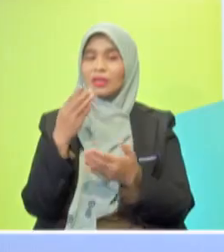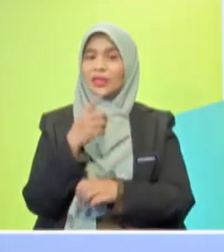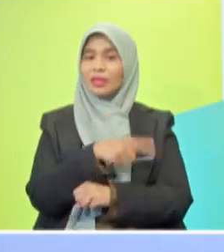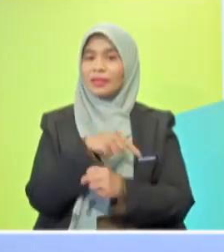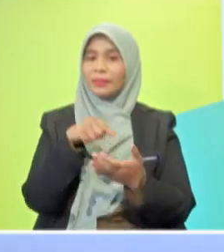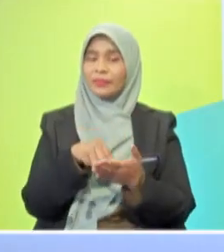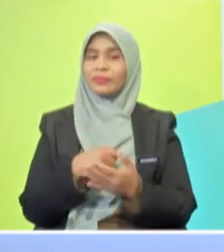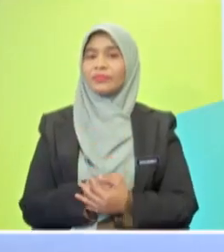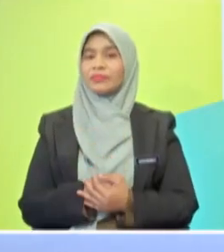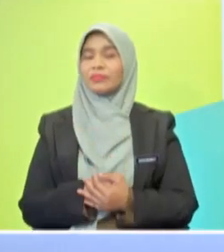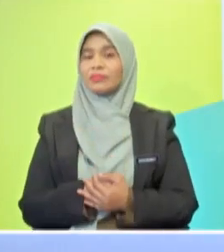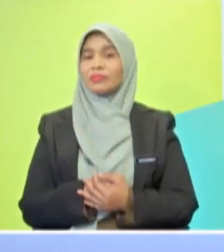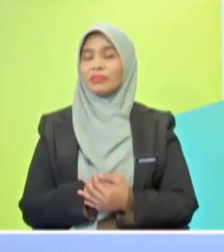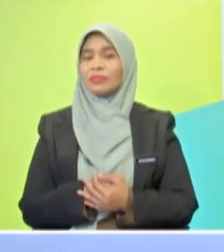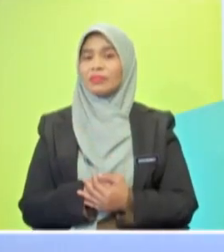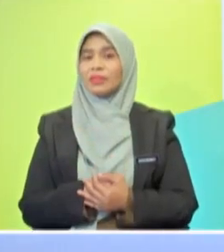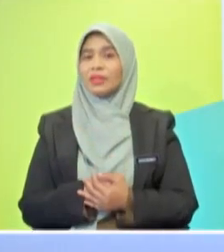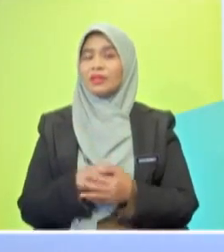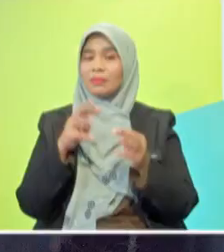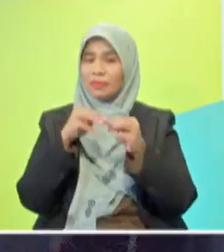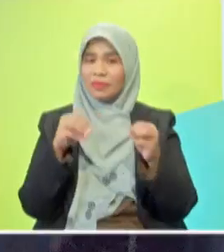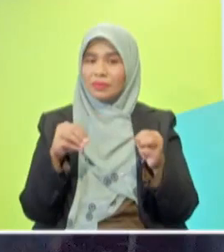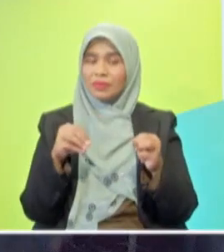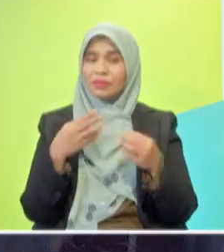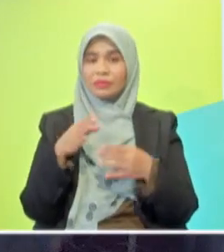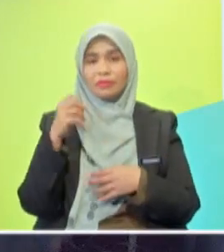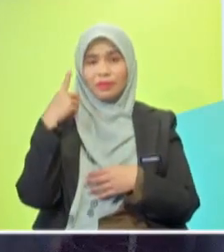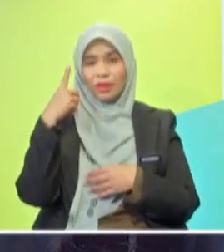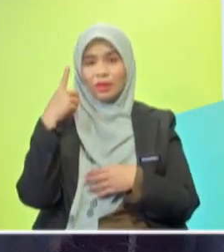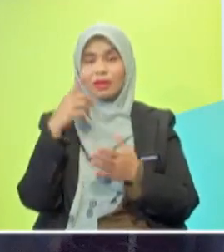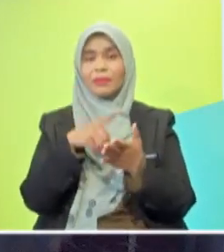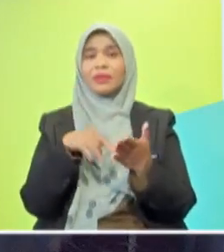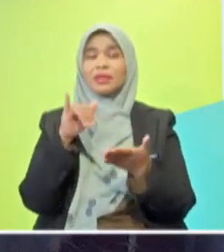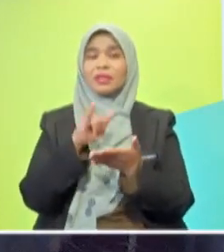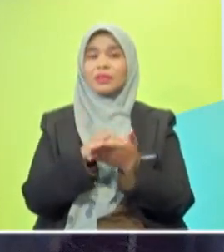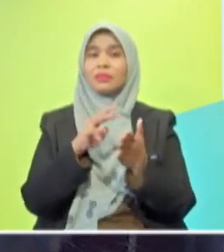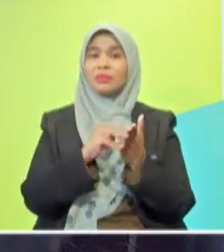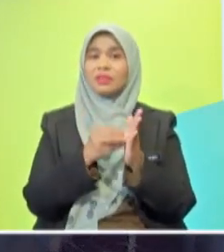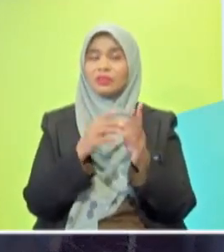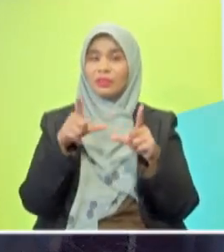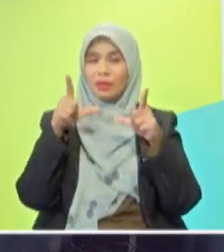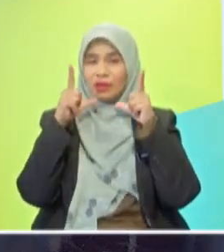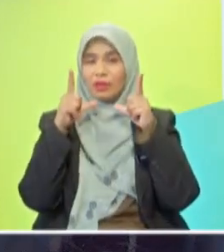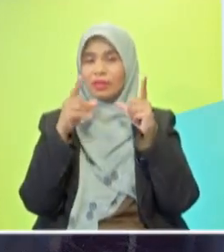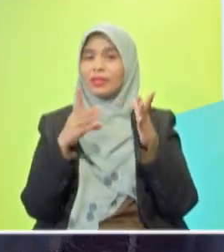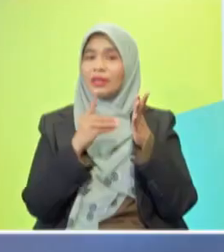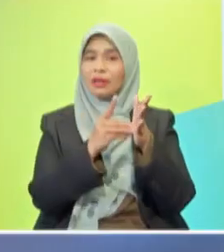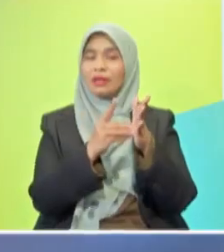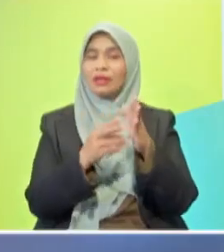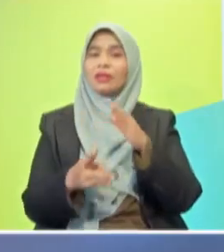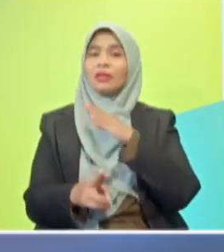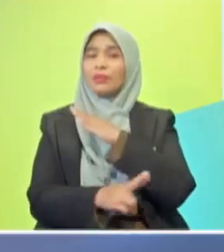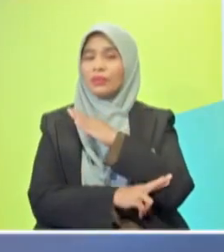silakan Ustazah. Okay. Ustazah lihat murid-murid kita sudah memahami apa itu maksud aurat dan dalil hukumnya,